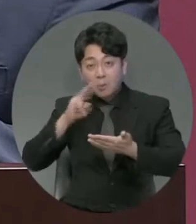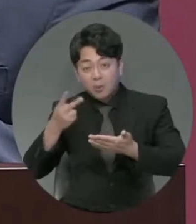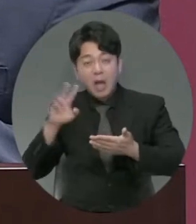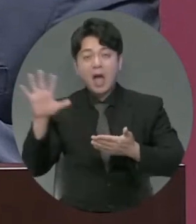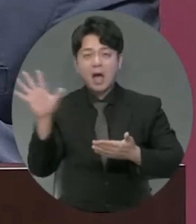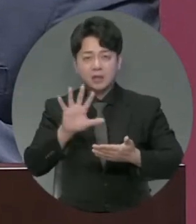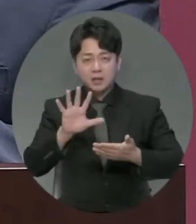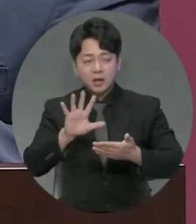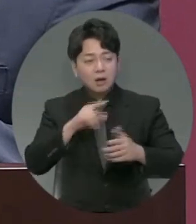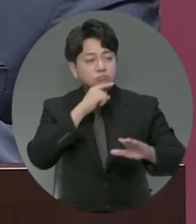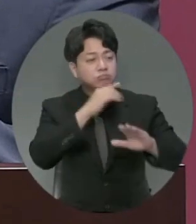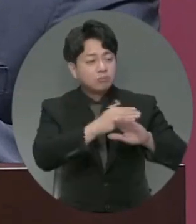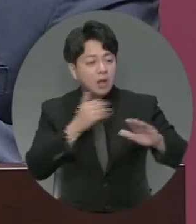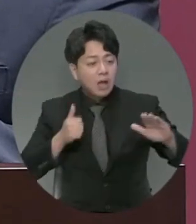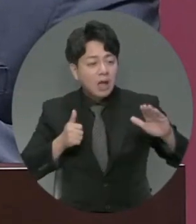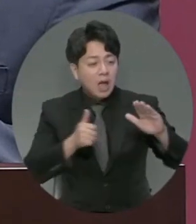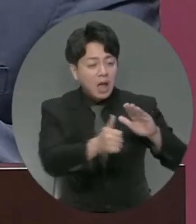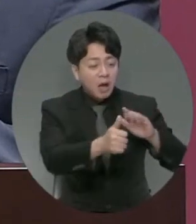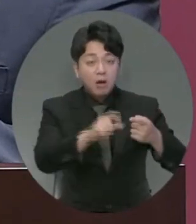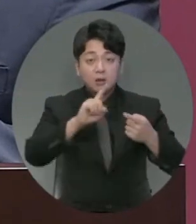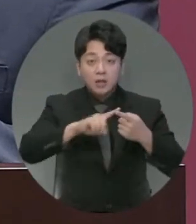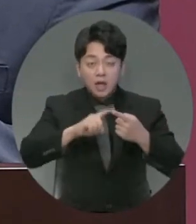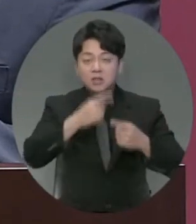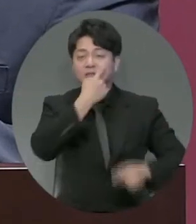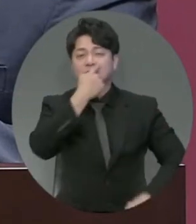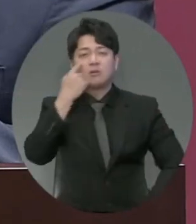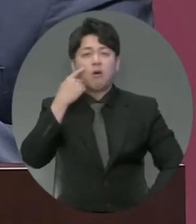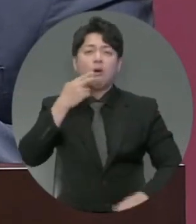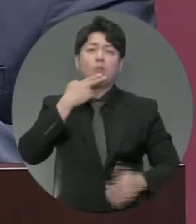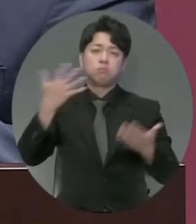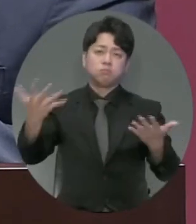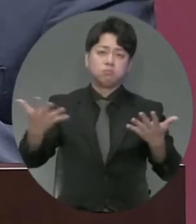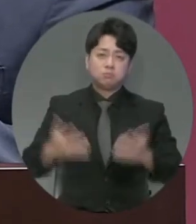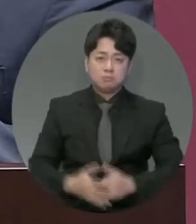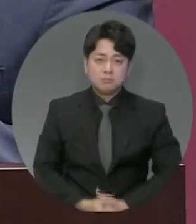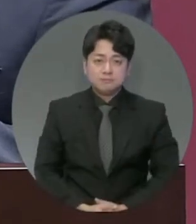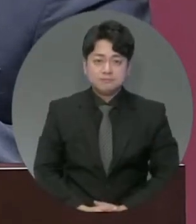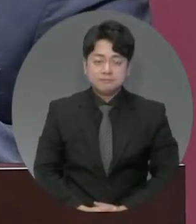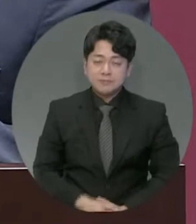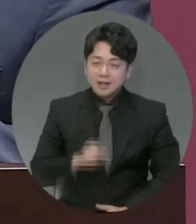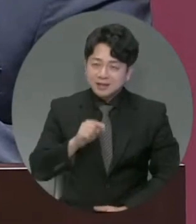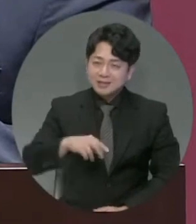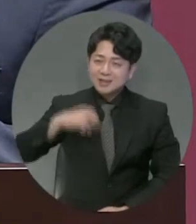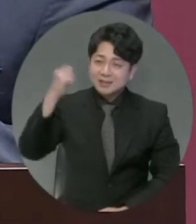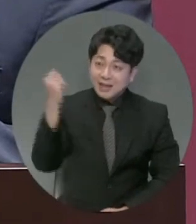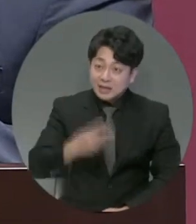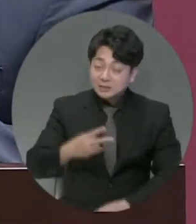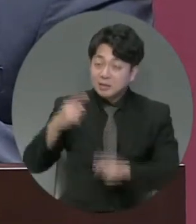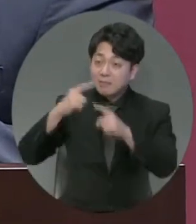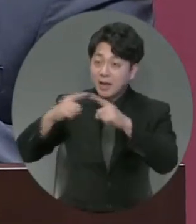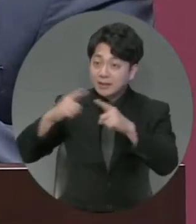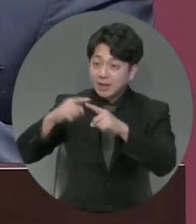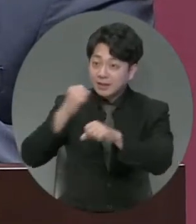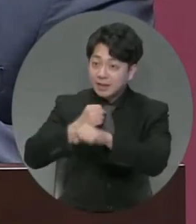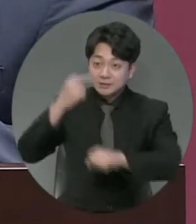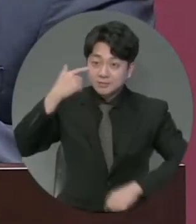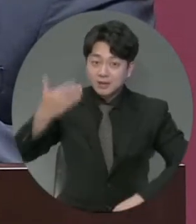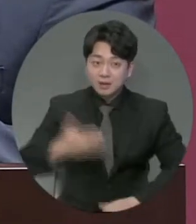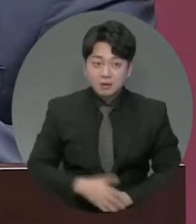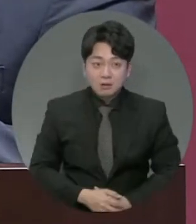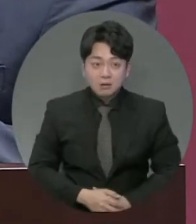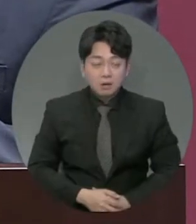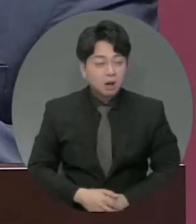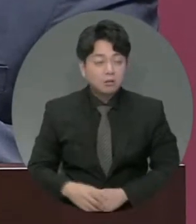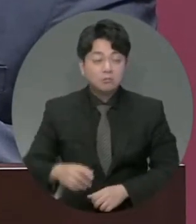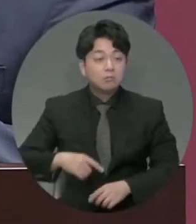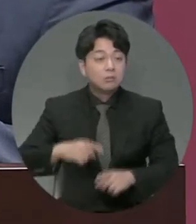것이 월북 판단했던 근거가 없었습니다. 사실은 정보 판단 다시 했습니까? 안 했습니까? 그러니까 그 그것은 정보 판단을 다시 할 필요도 없습니다.